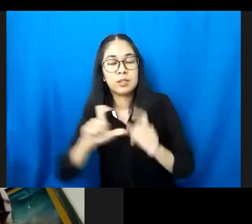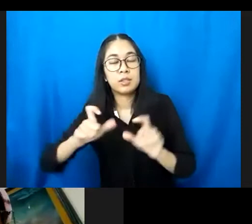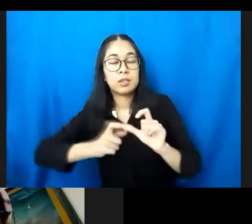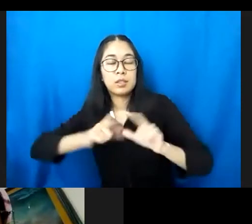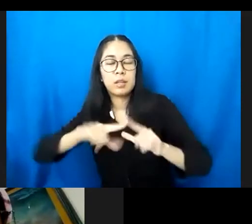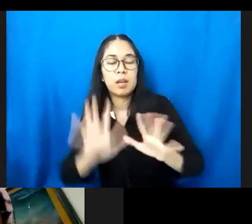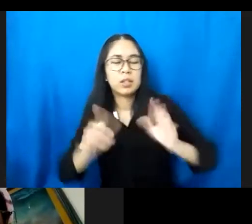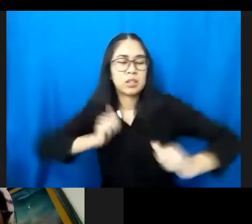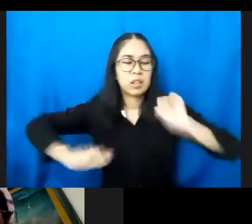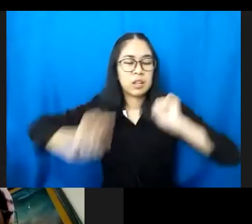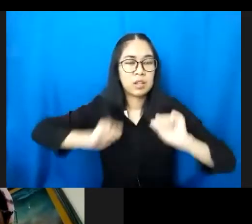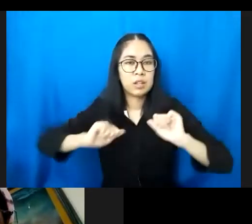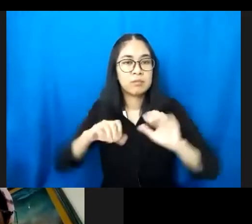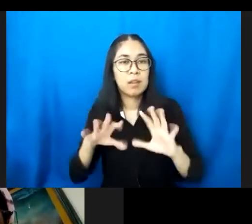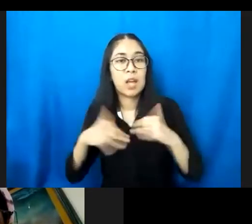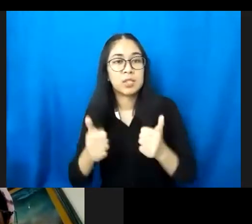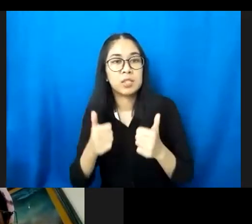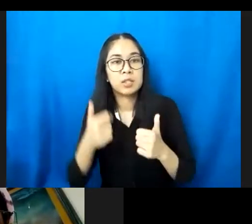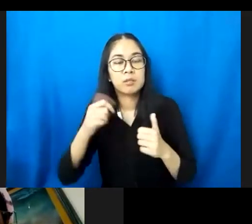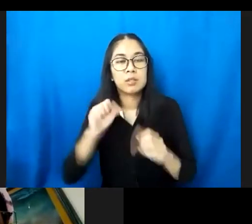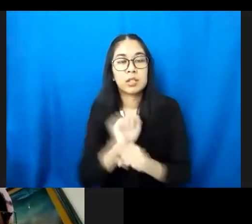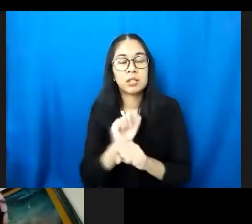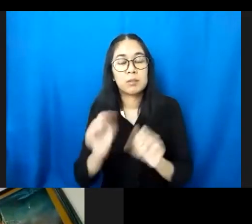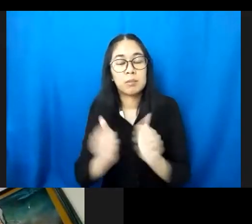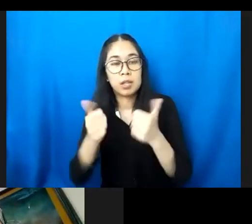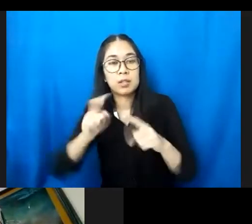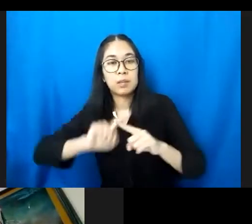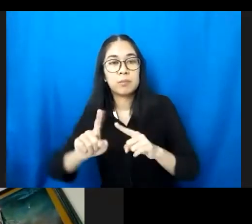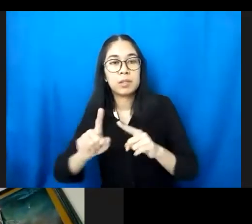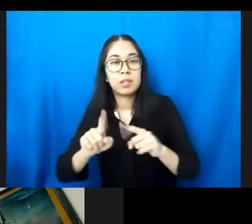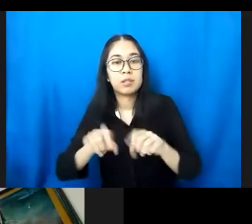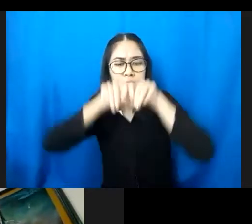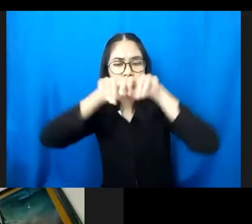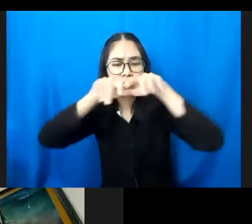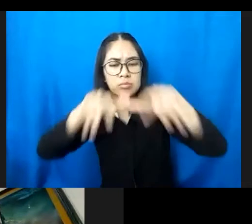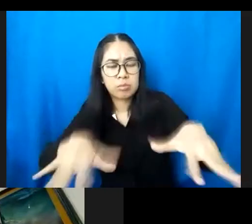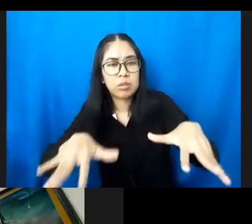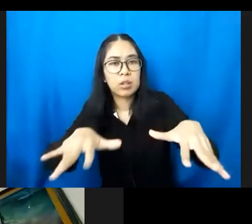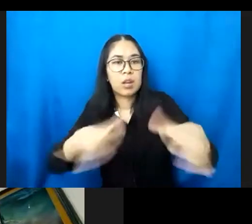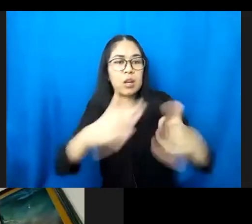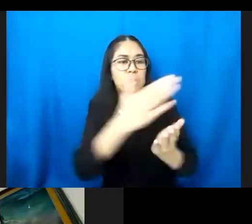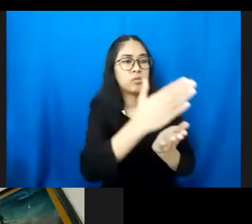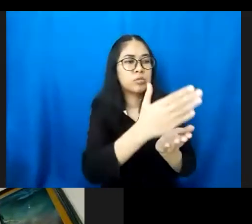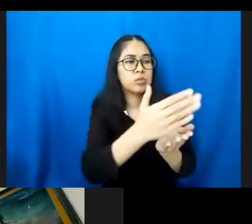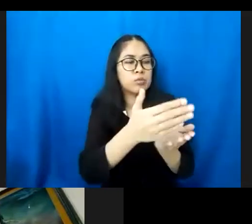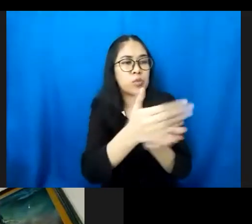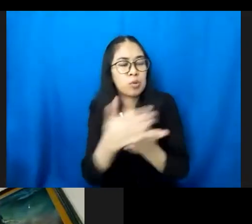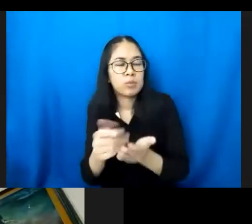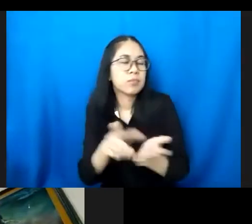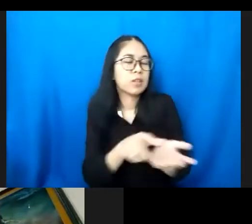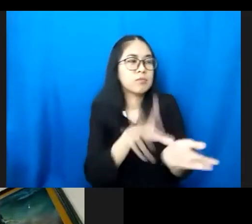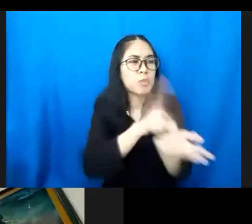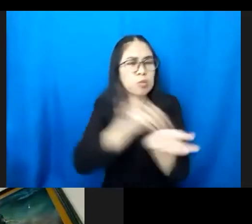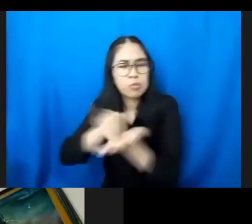menghasilkan kerja baik, tapi masih tersebar dan kadang tidak terdokumentasikan dengan baik.